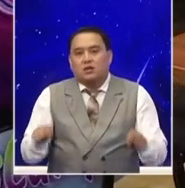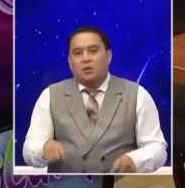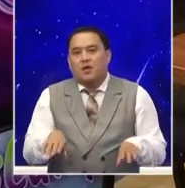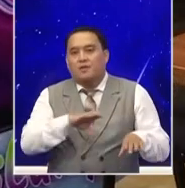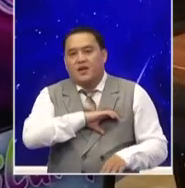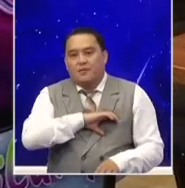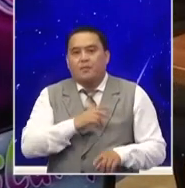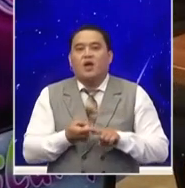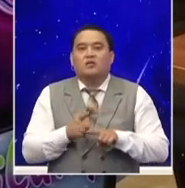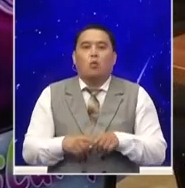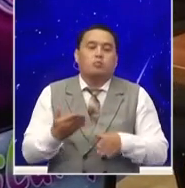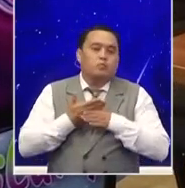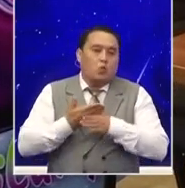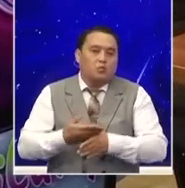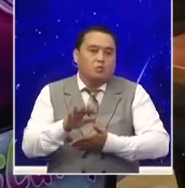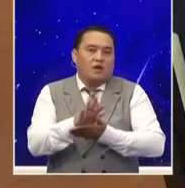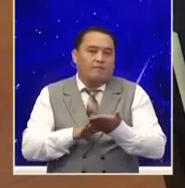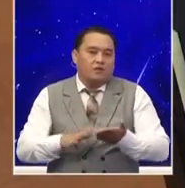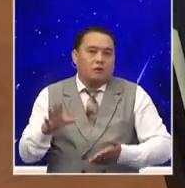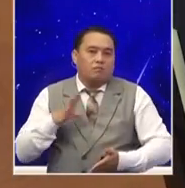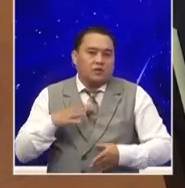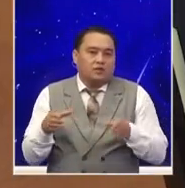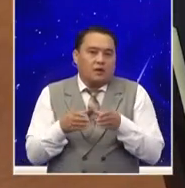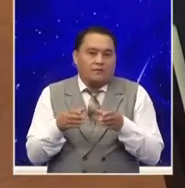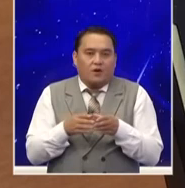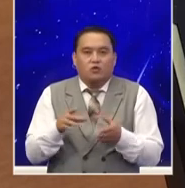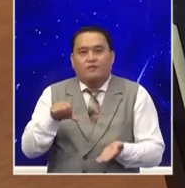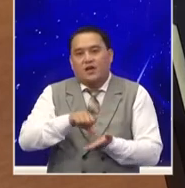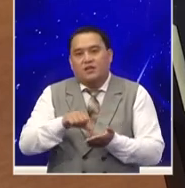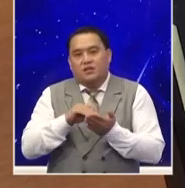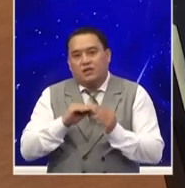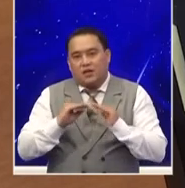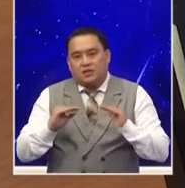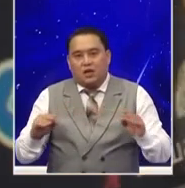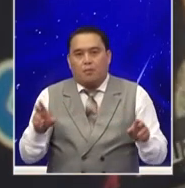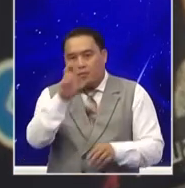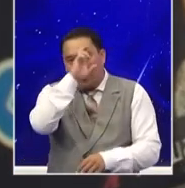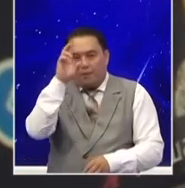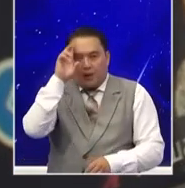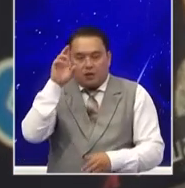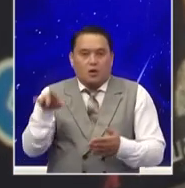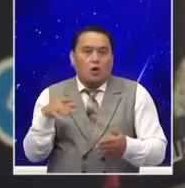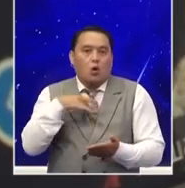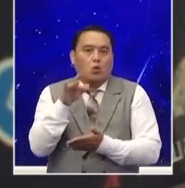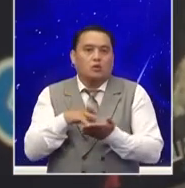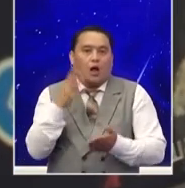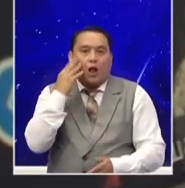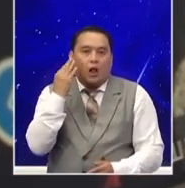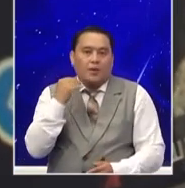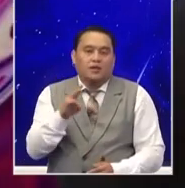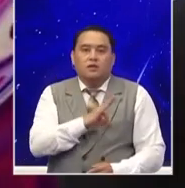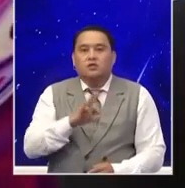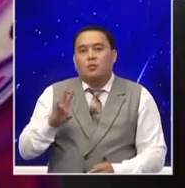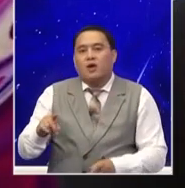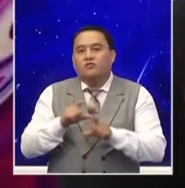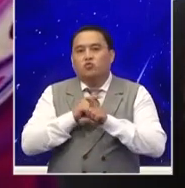эмблемы. Волонтерам помощь в проведении лагеря оказали партнеры, которыми выступили детская библиотека имени Бегалина, город Алматы, Назарбаев интеллектуальная